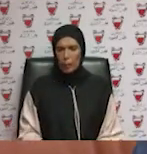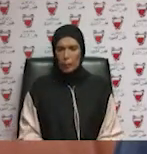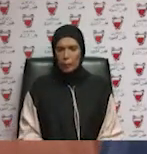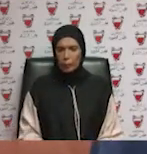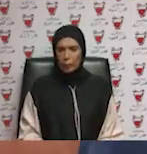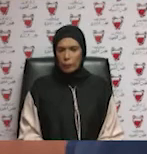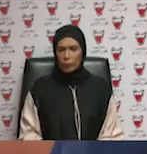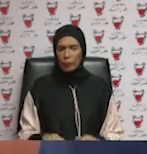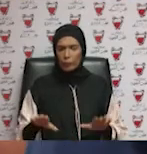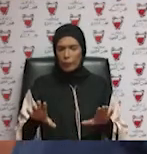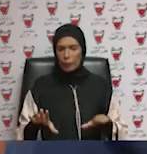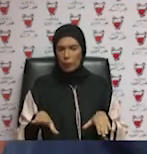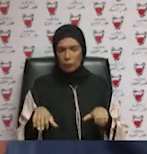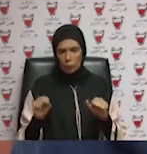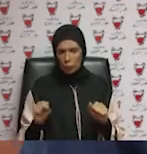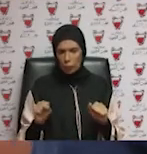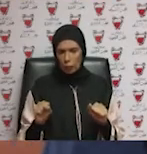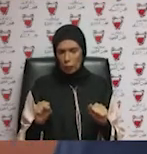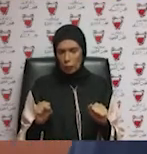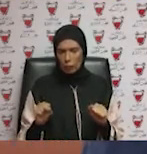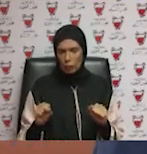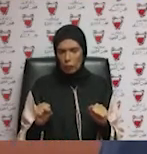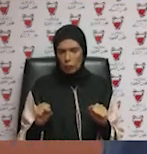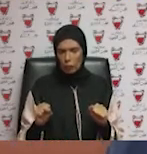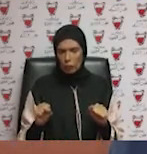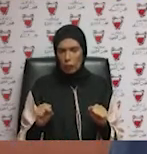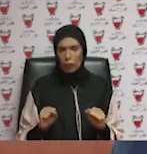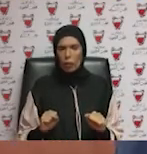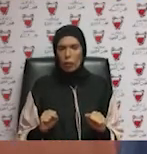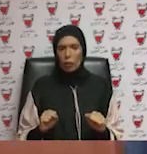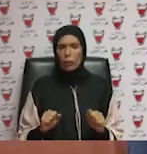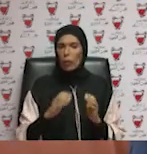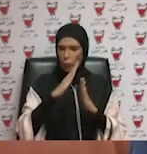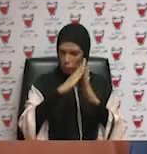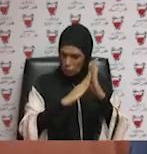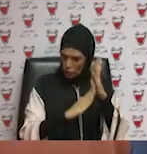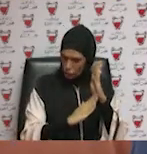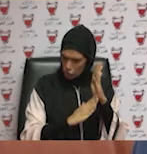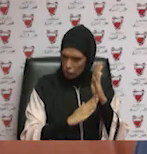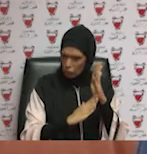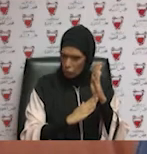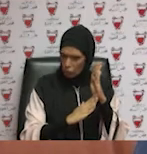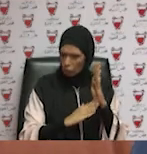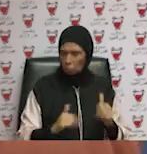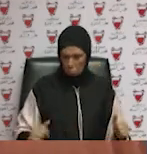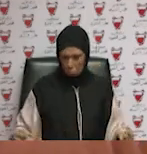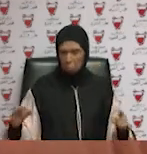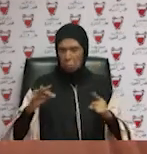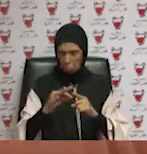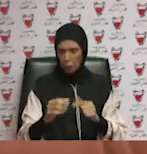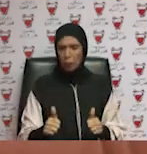أنا أنتهي إلى إثبات أن يعني فعلا النص النافذ حاليا يحقق الغرض،